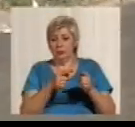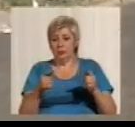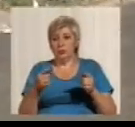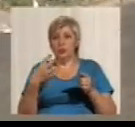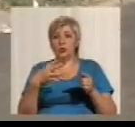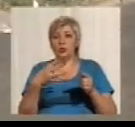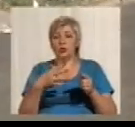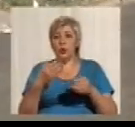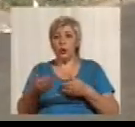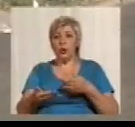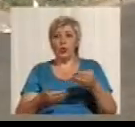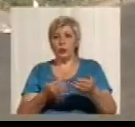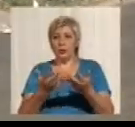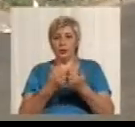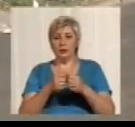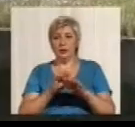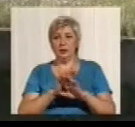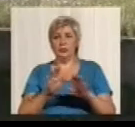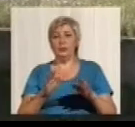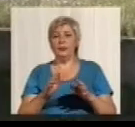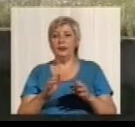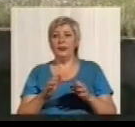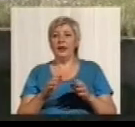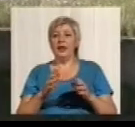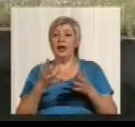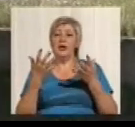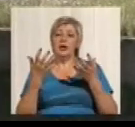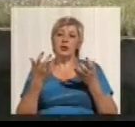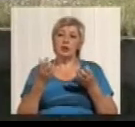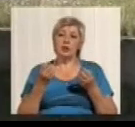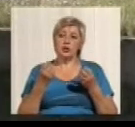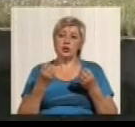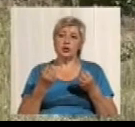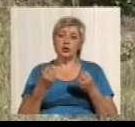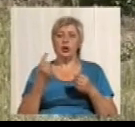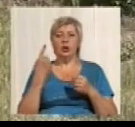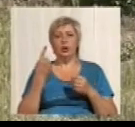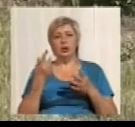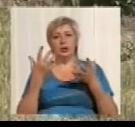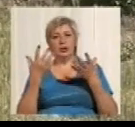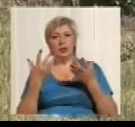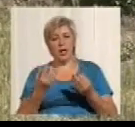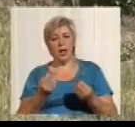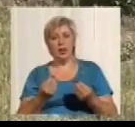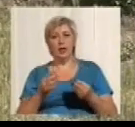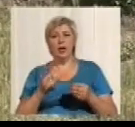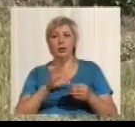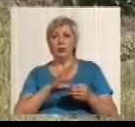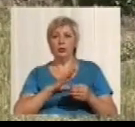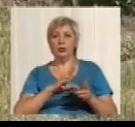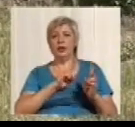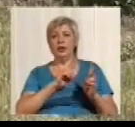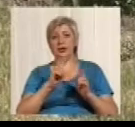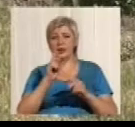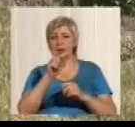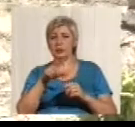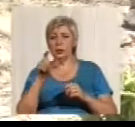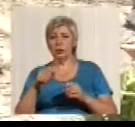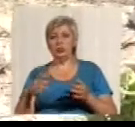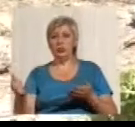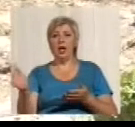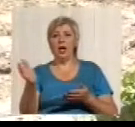інші підготовчі роботи якісь були, окрім спилювання дерев? І ще одного дня були якісь люди, вони прибирали цю територію, але я